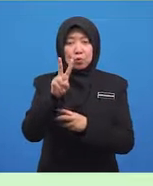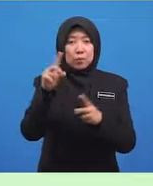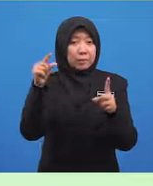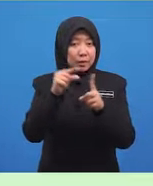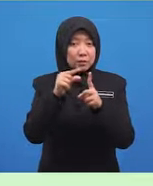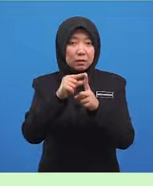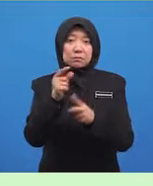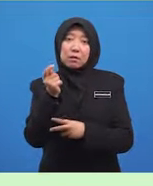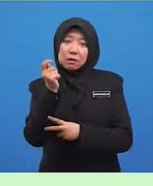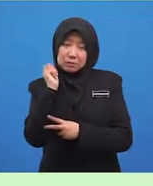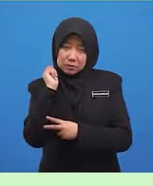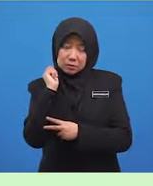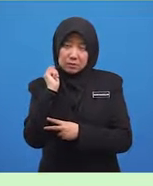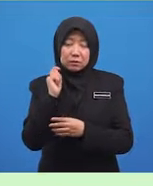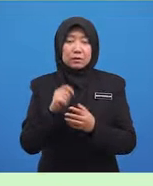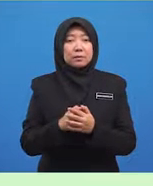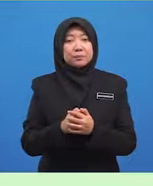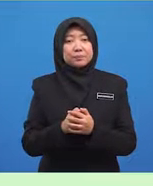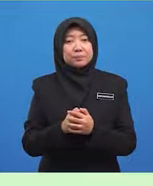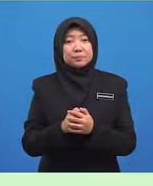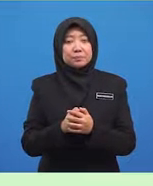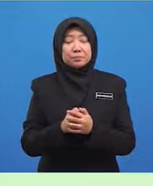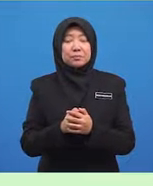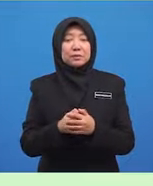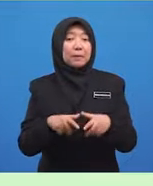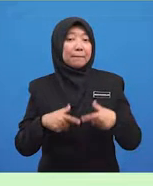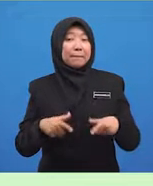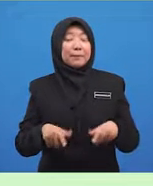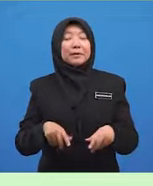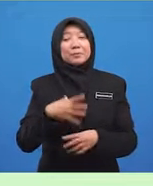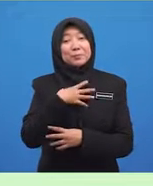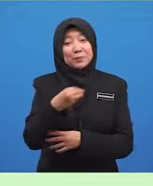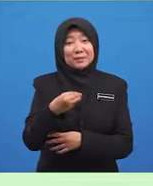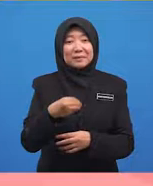perkataan tadi berdasarkan gambar ialah papan putih.